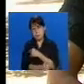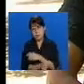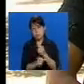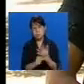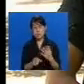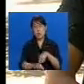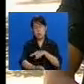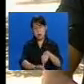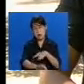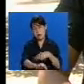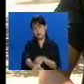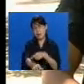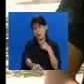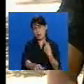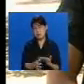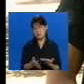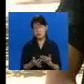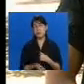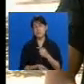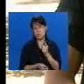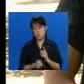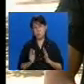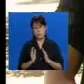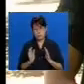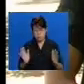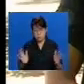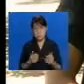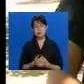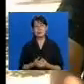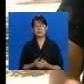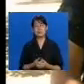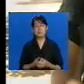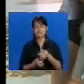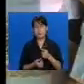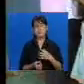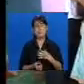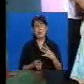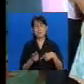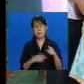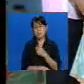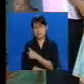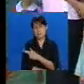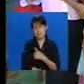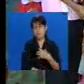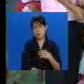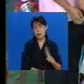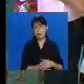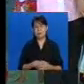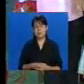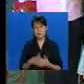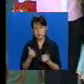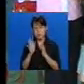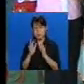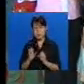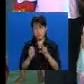มันต้องใช้เวลาเยอะใช่ไหมครับต้องต่อคิวมากกลายเป็นเขาก็ไม่อยากมาที่โรงพยาบาล ส่วนครู